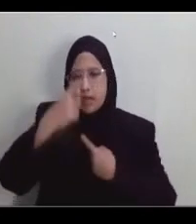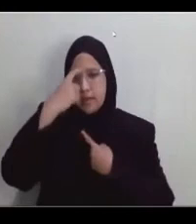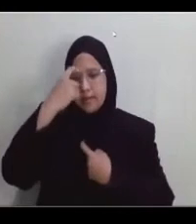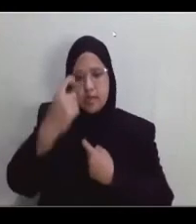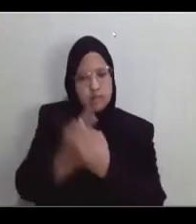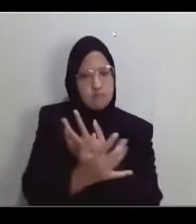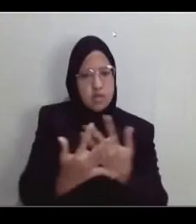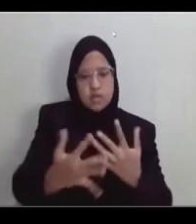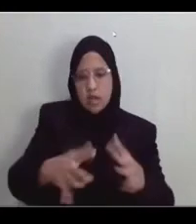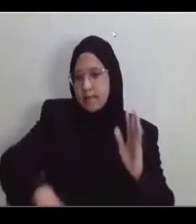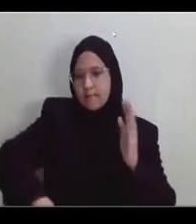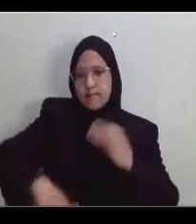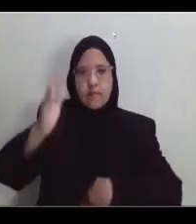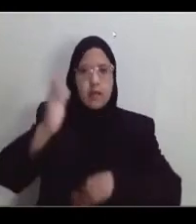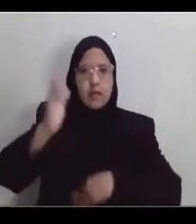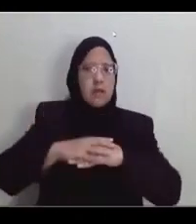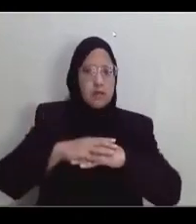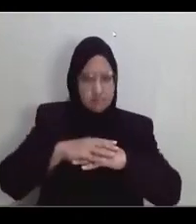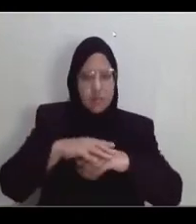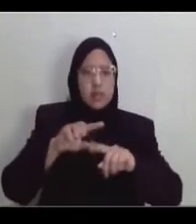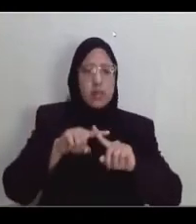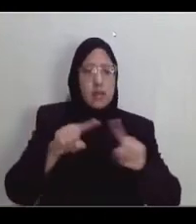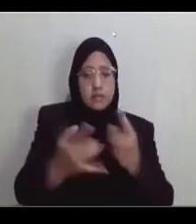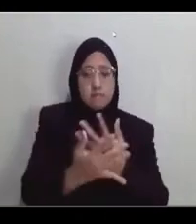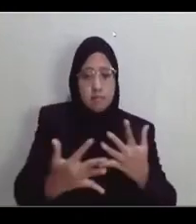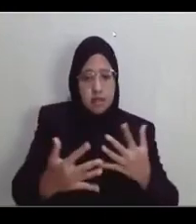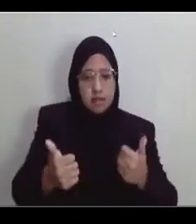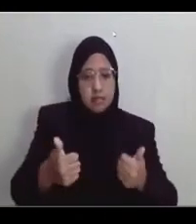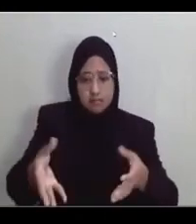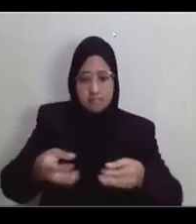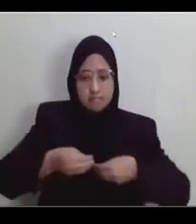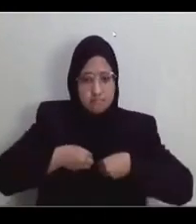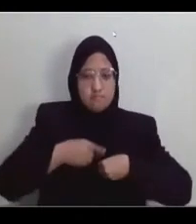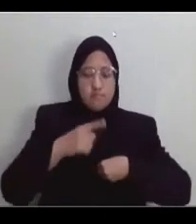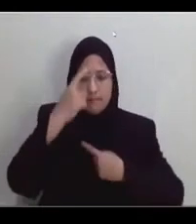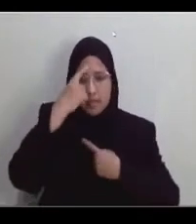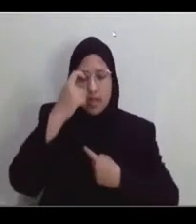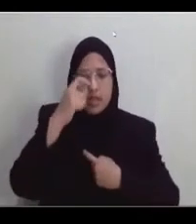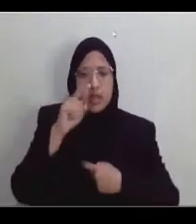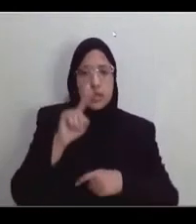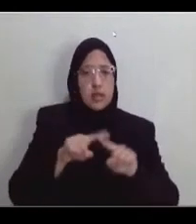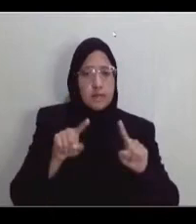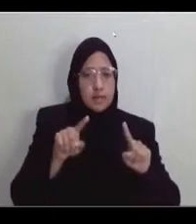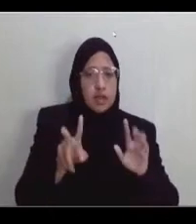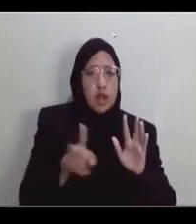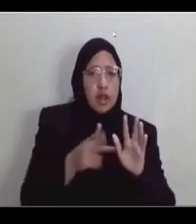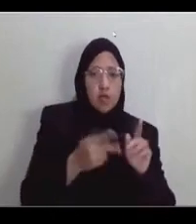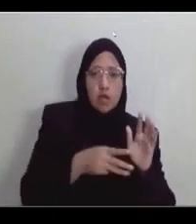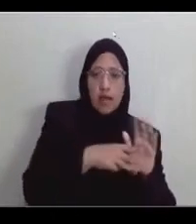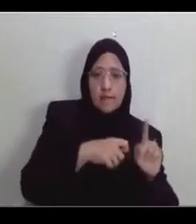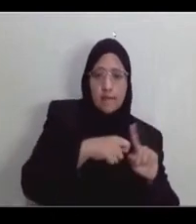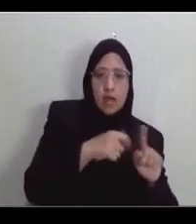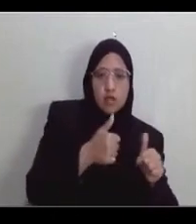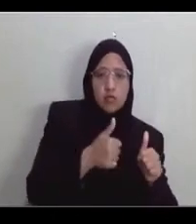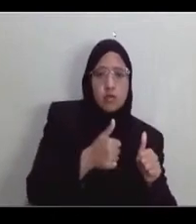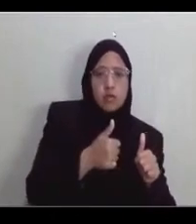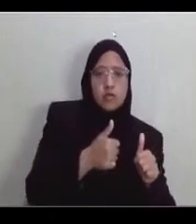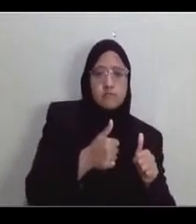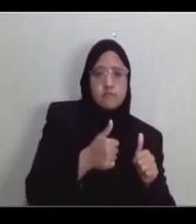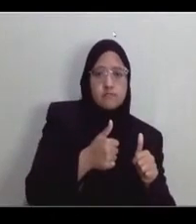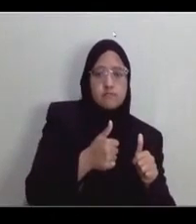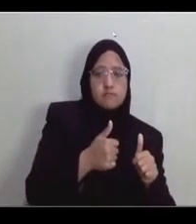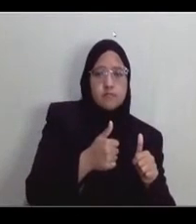Rakyat hanya akan didapat manakala sosok-sosok yang memegang jabatan hakim konstitusi bukan hanya benar-benar mumpuni dalam